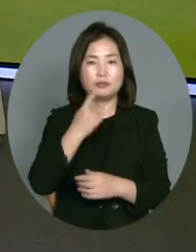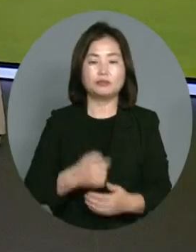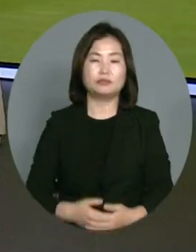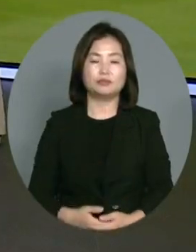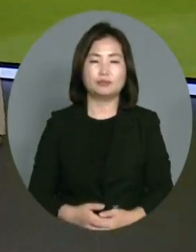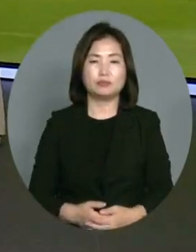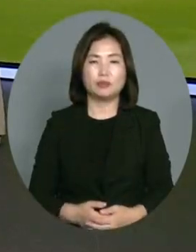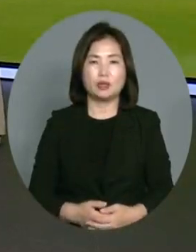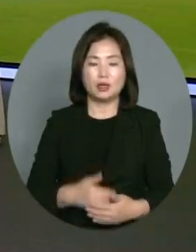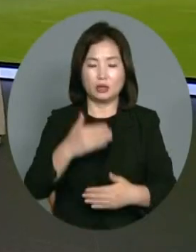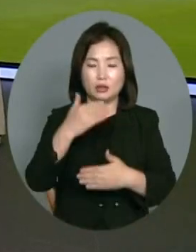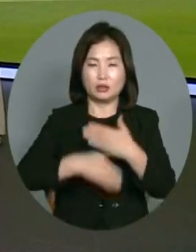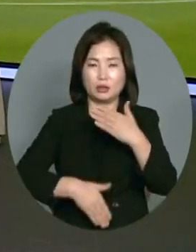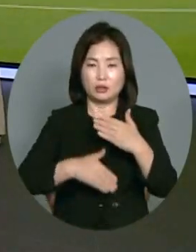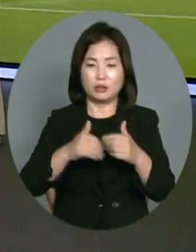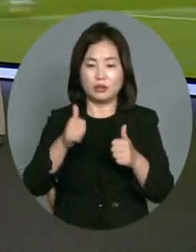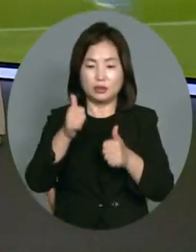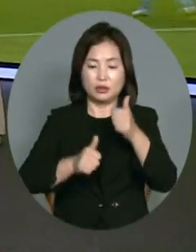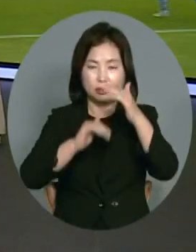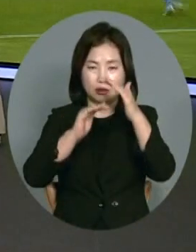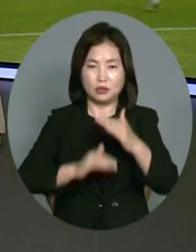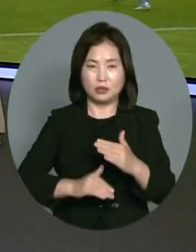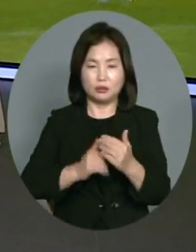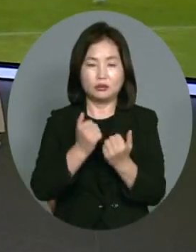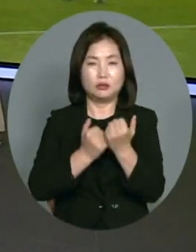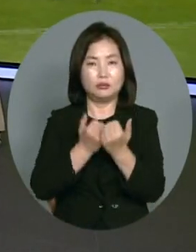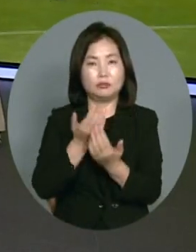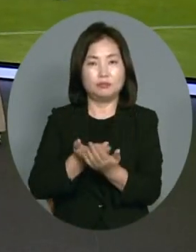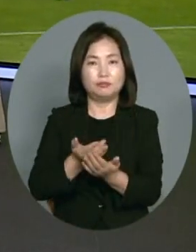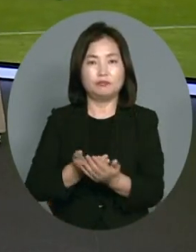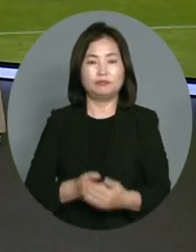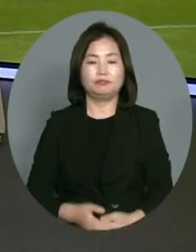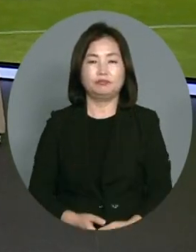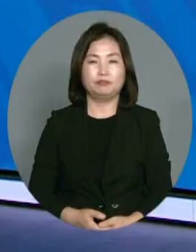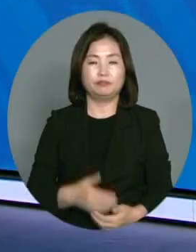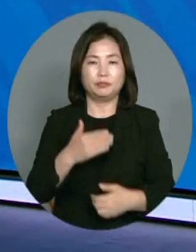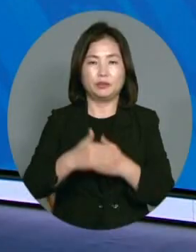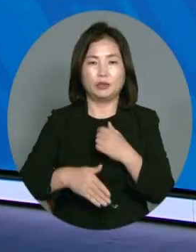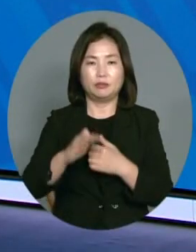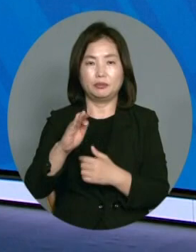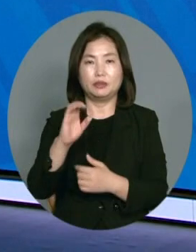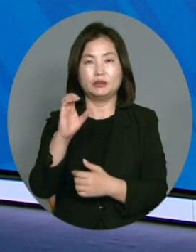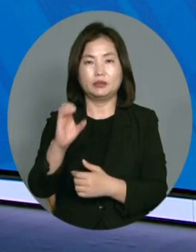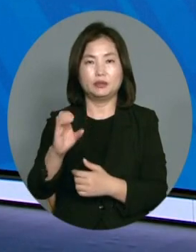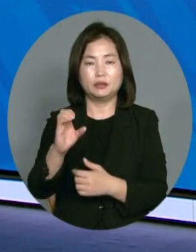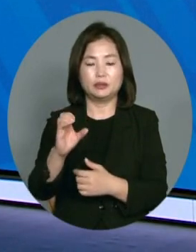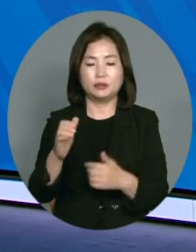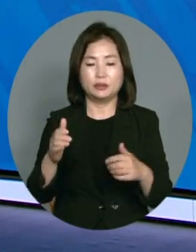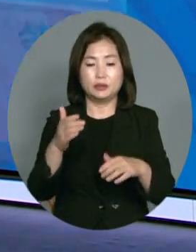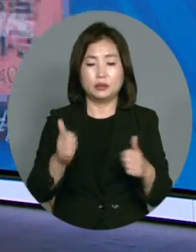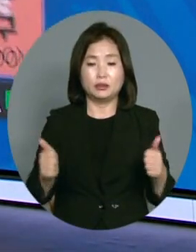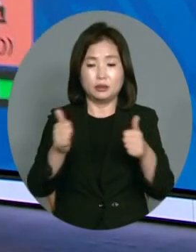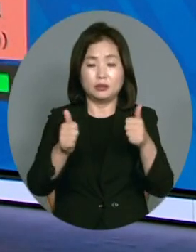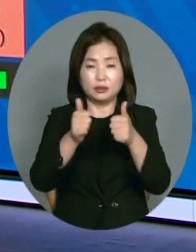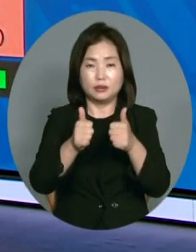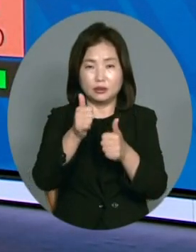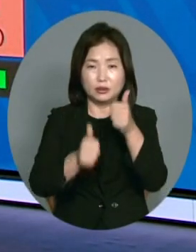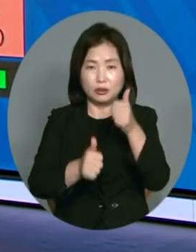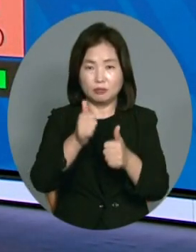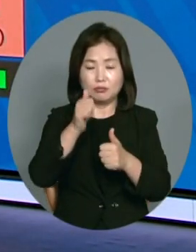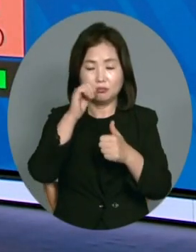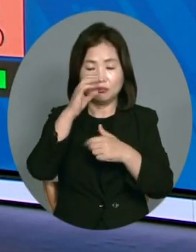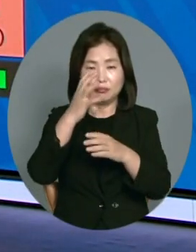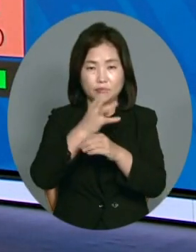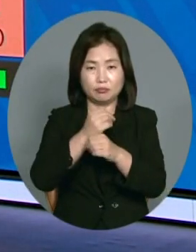네. 일단 남은 일정부터 한번 살펴보도록 하죠. 네, 대구FC의 이제 파이널 라운드의 돌입 일정을